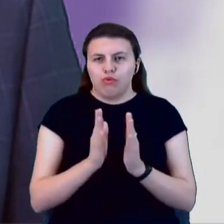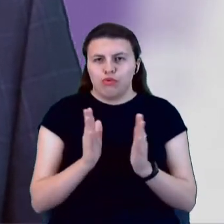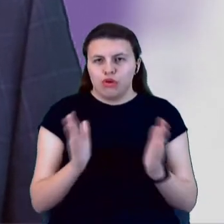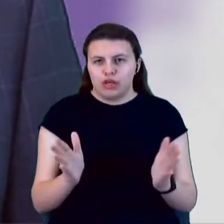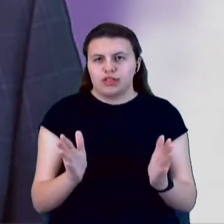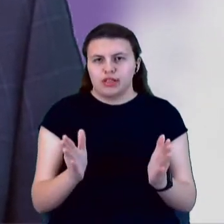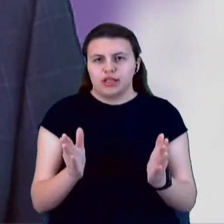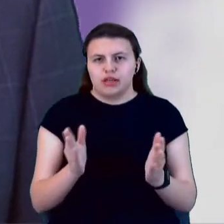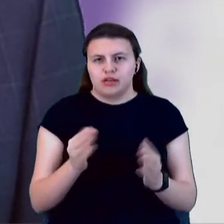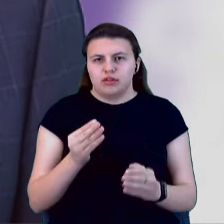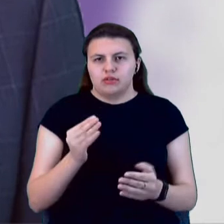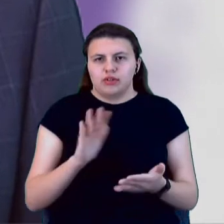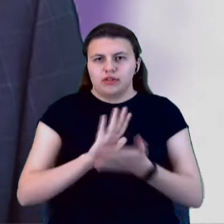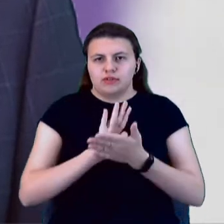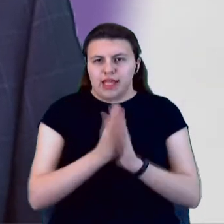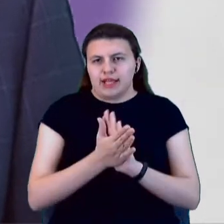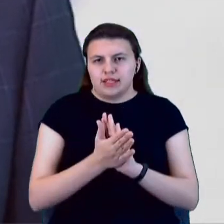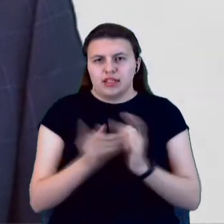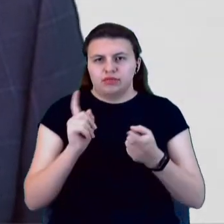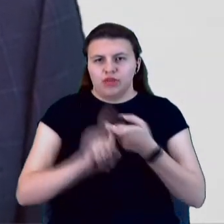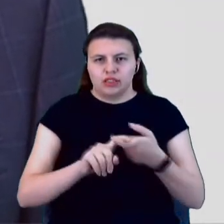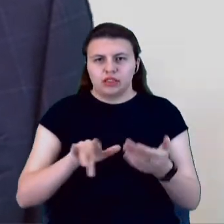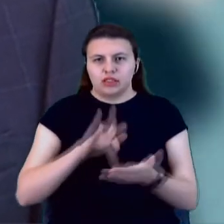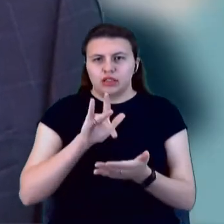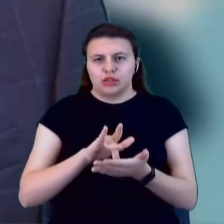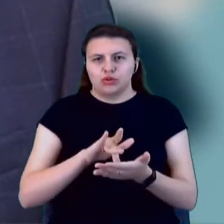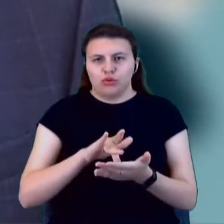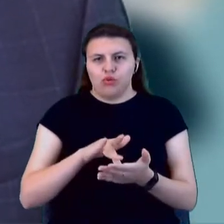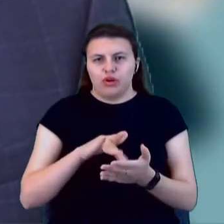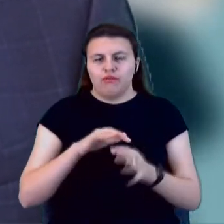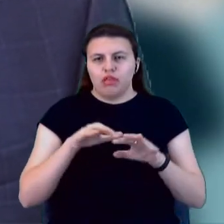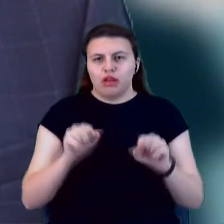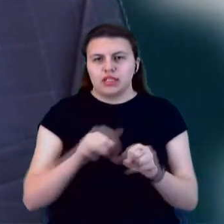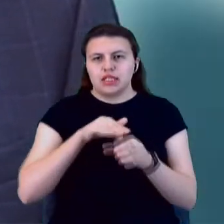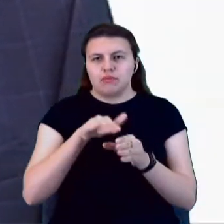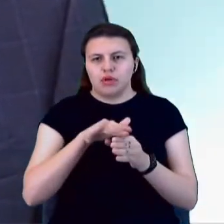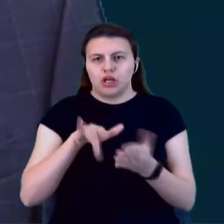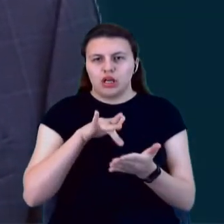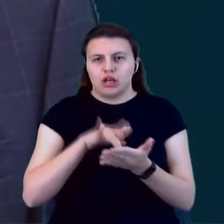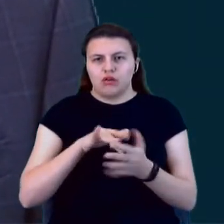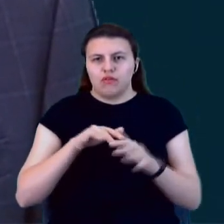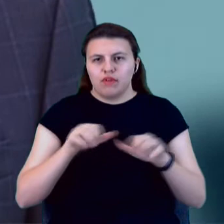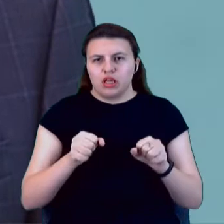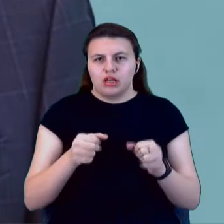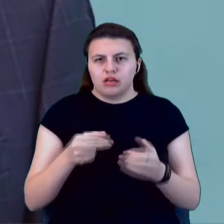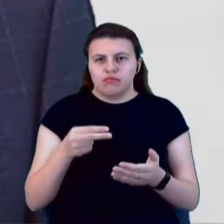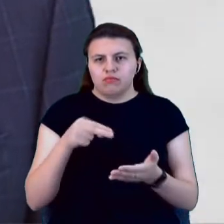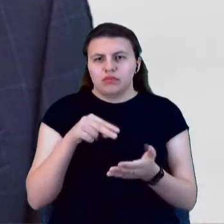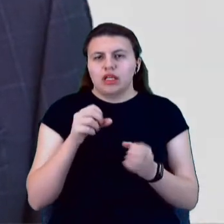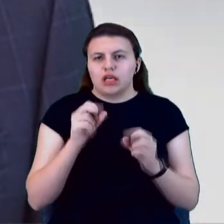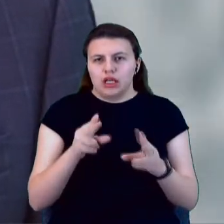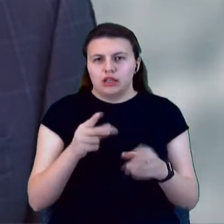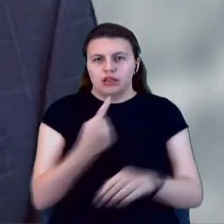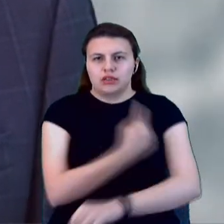связи городской власти, исполнительной городской власти, как с жителями города, так и с медицинскими